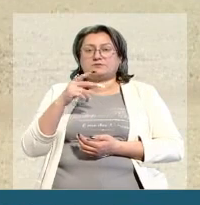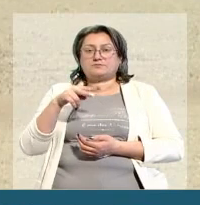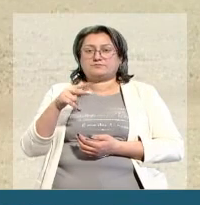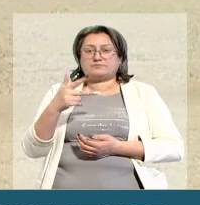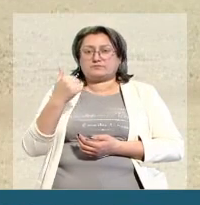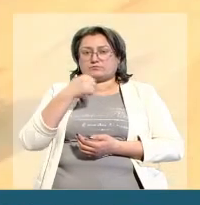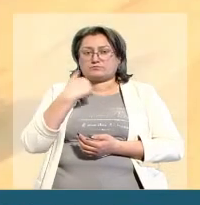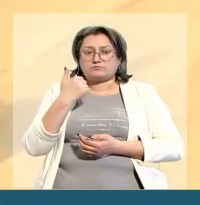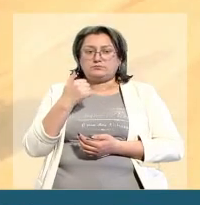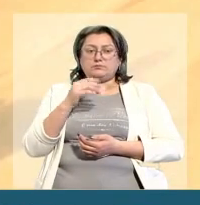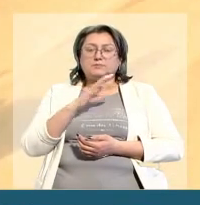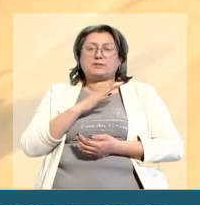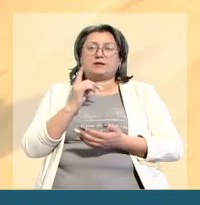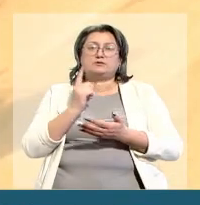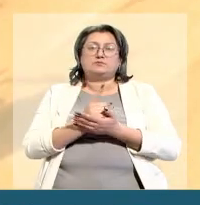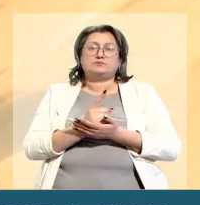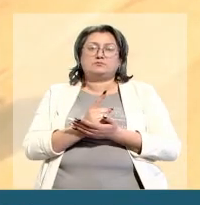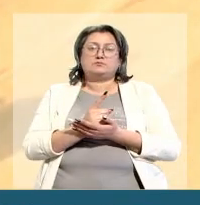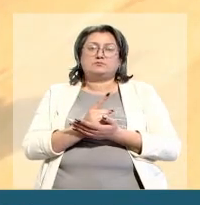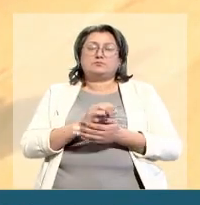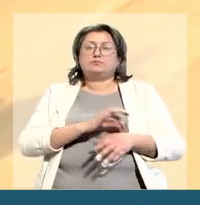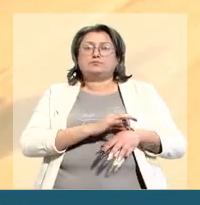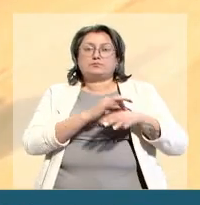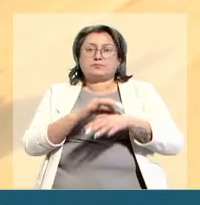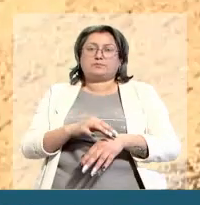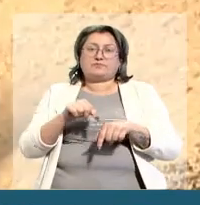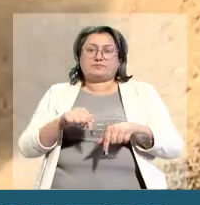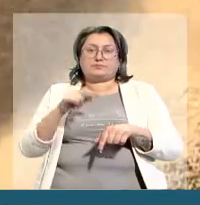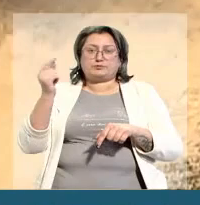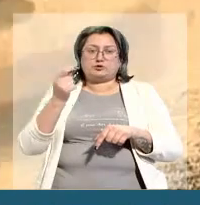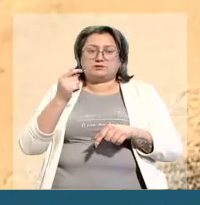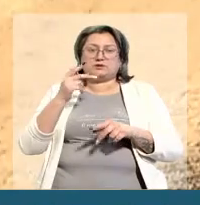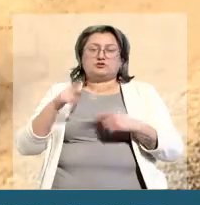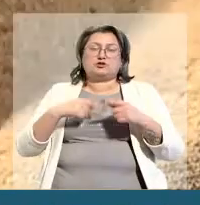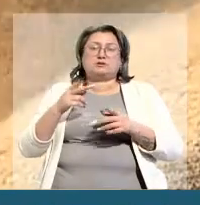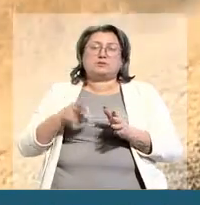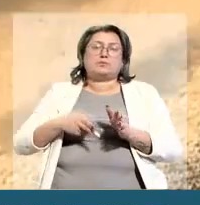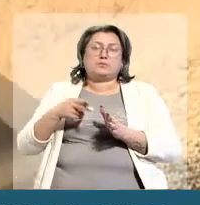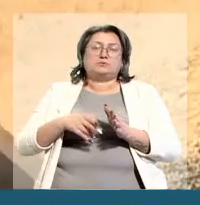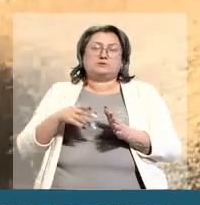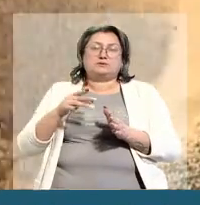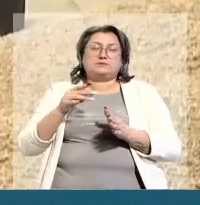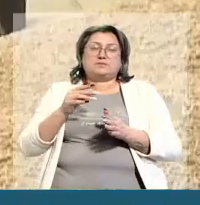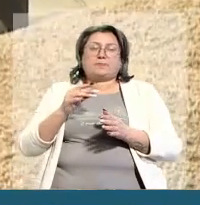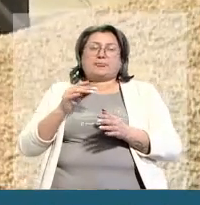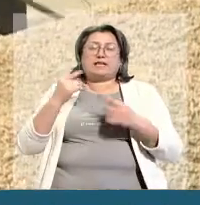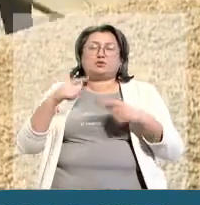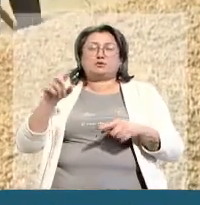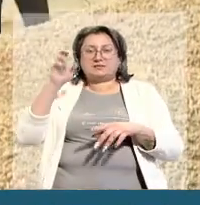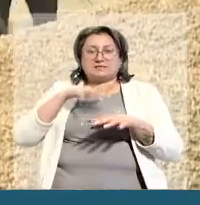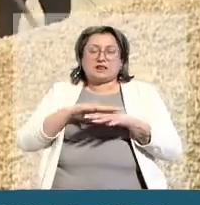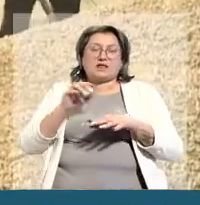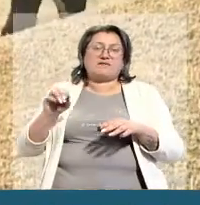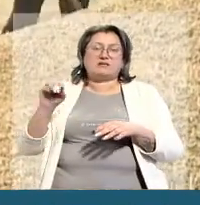2023 жылғы 25 қыркүйекте лицензияланған элеваторлардың, астық өндеушілердің және құс шаруашылығы